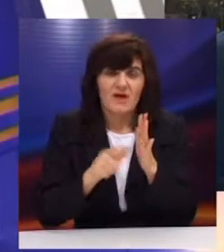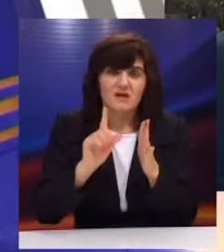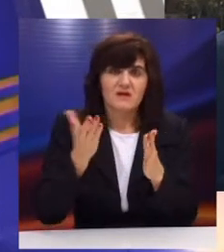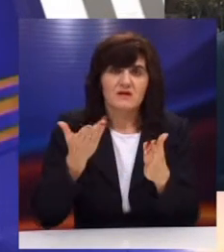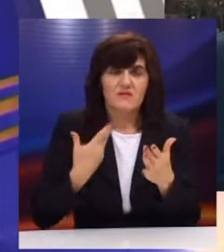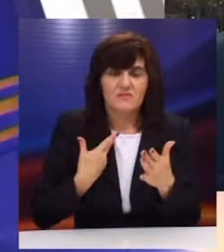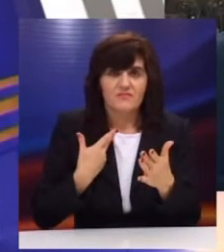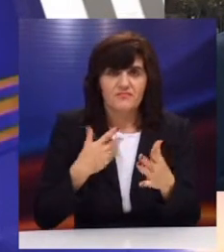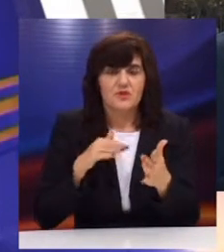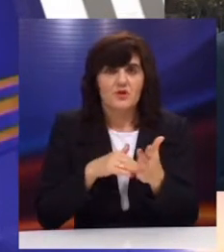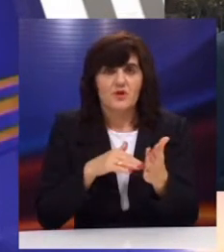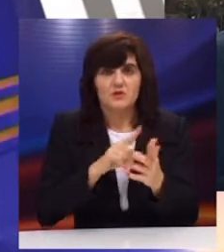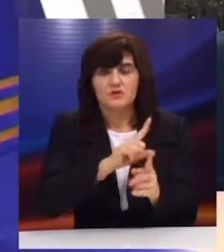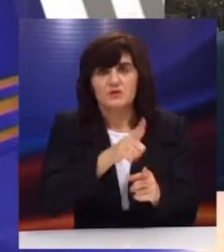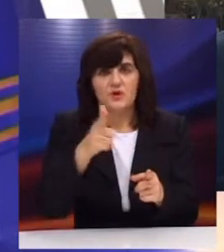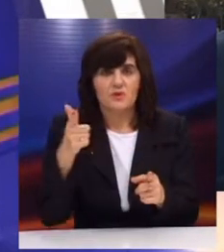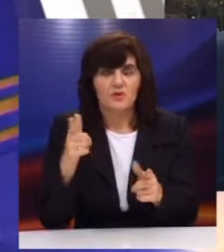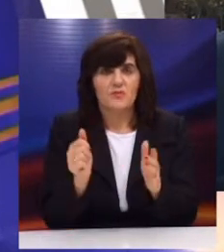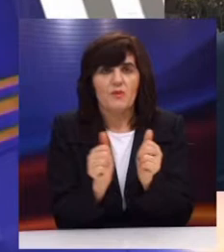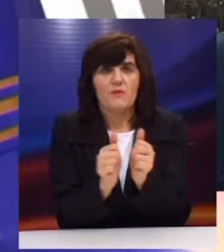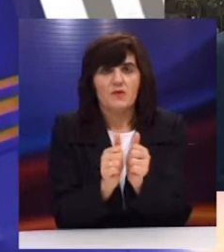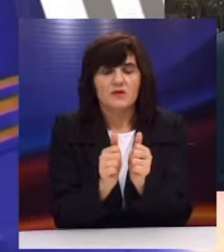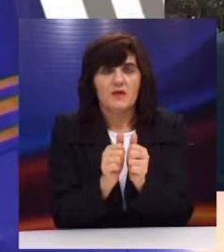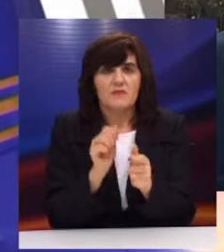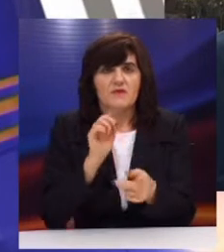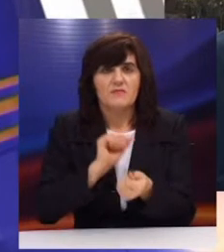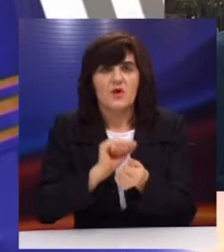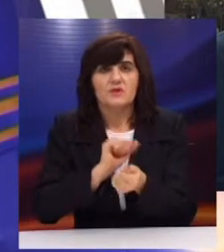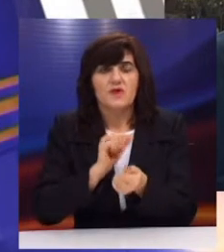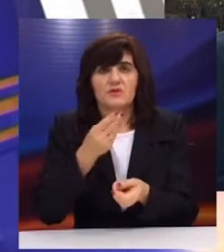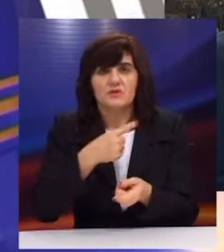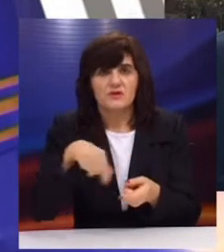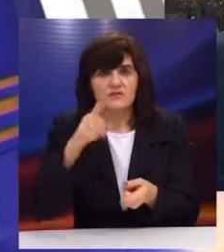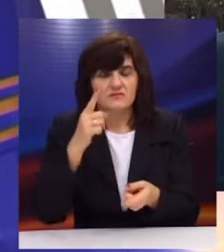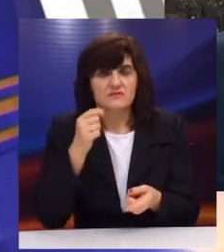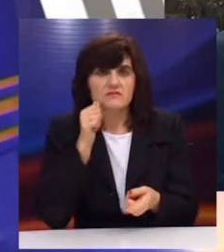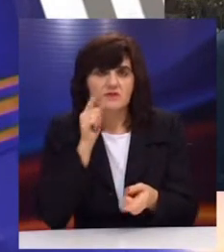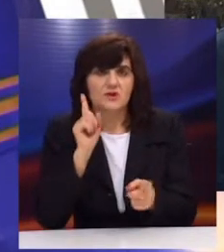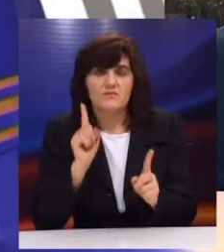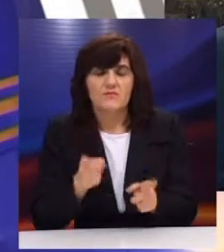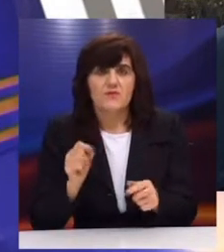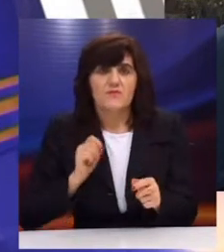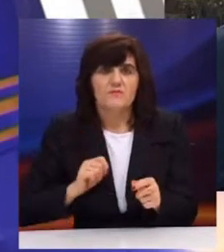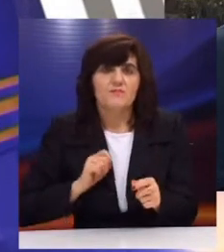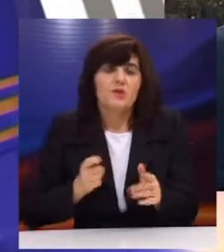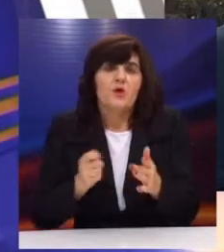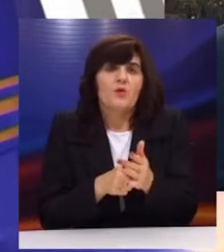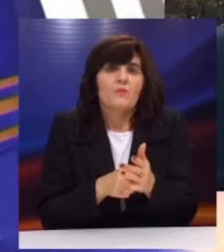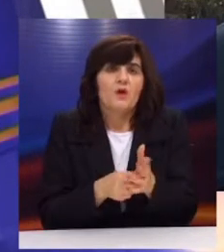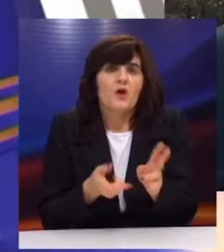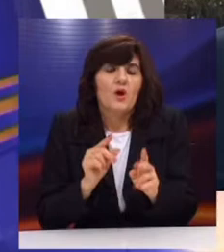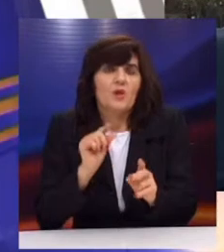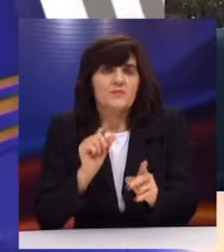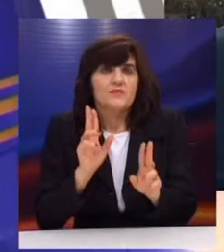još namenske pozajmice, kredite i tako dalje. Tako da ljudi su primorani da kupuju u